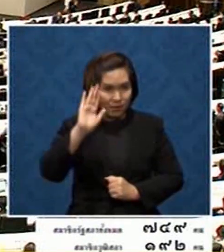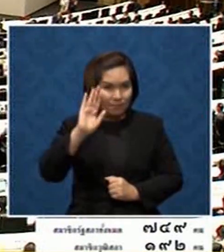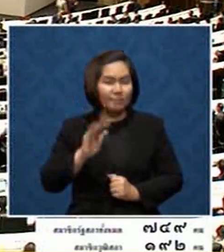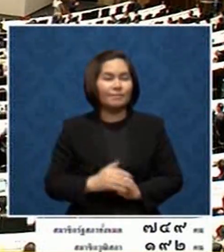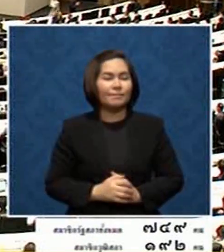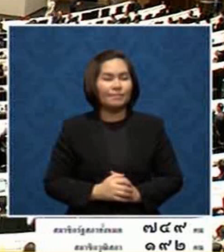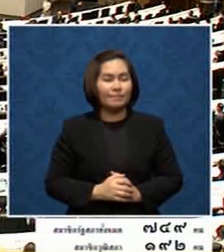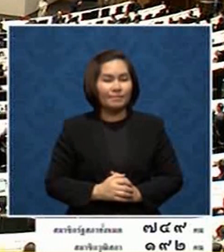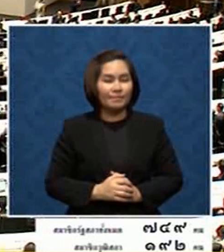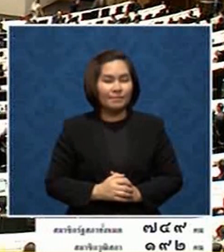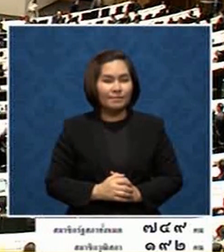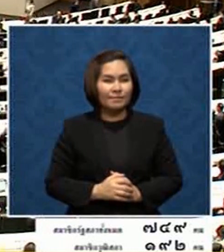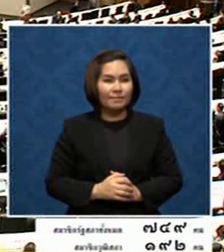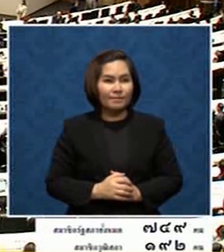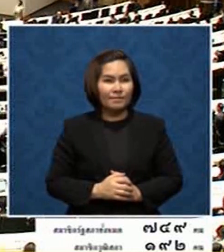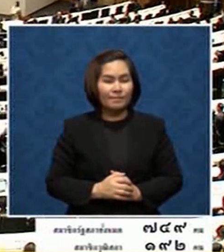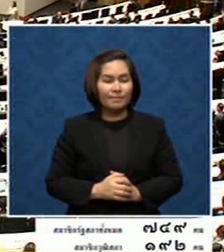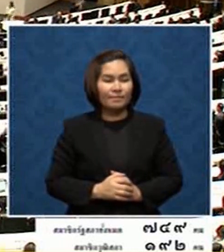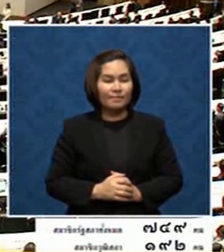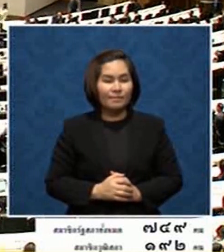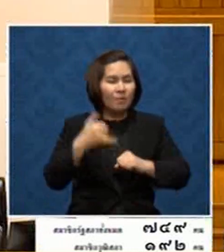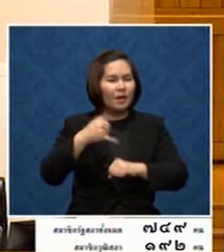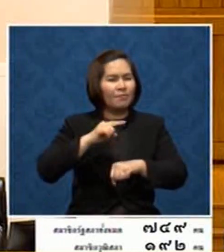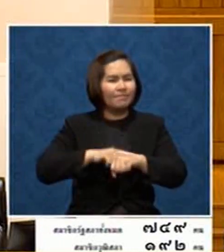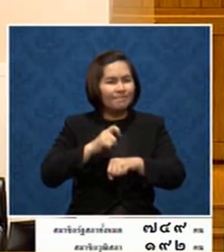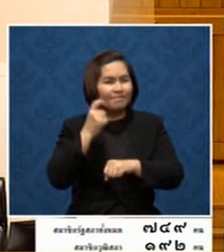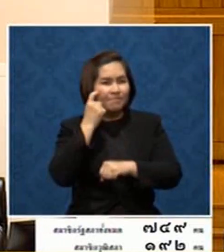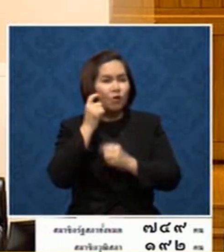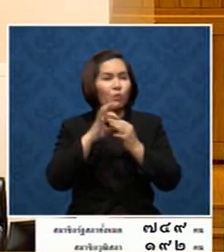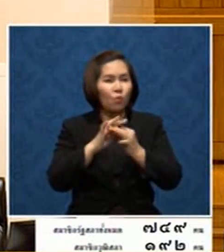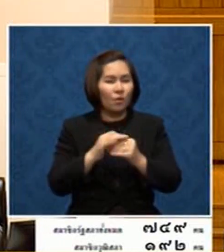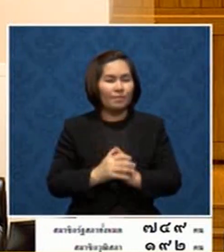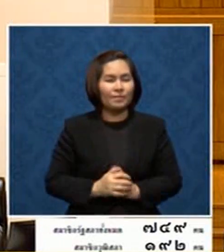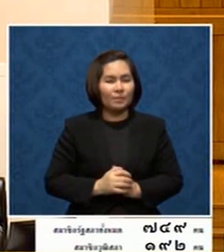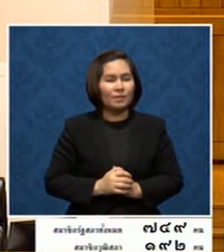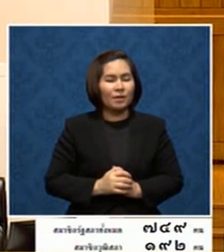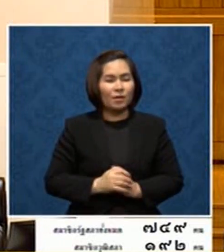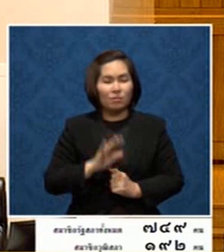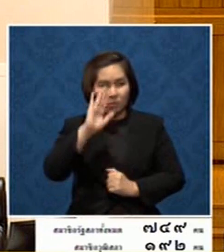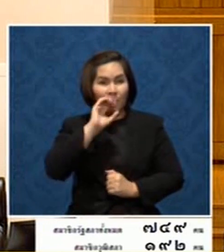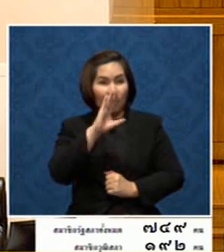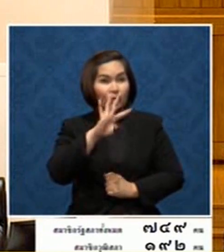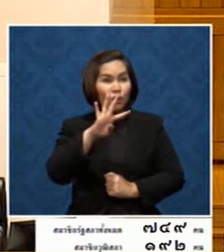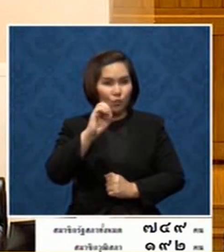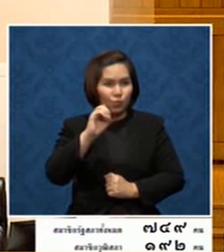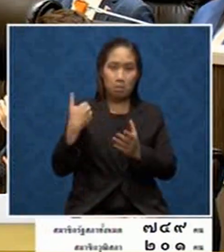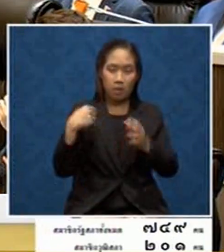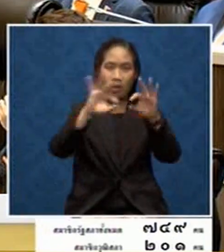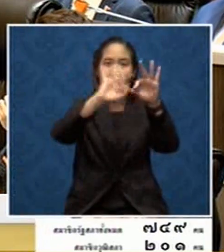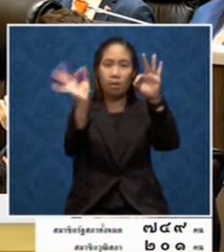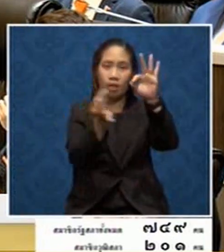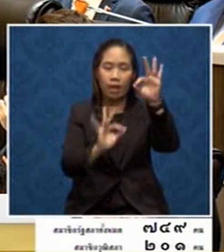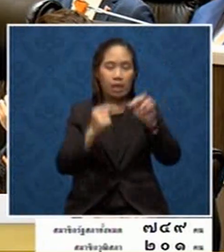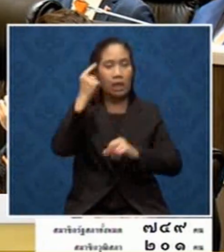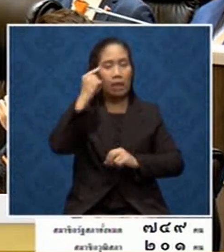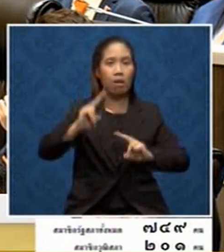กลงกันว่าให้นำเสนอได้แต่ให้ใช้อำนาจของประธานรัฐสภาตามรัฐธรรมนูญมาตรา80และข้อบังคับการประชุมรัฐสภาข้อที่